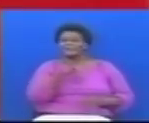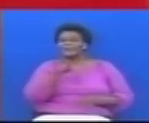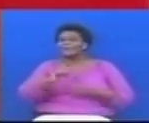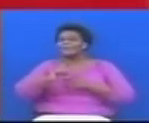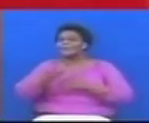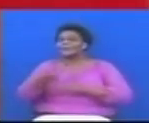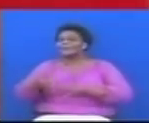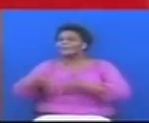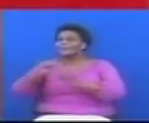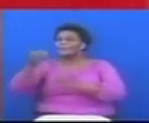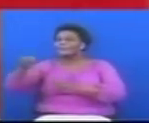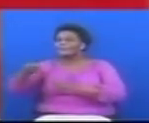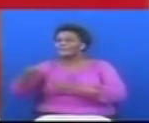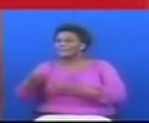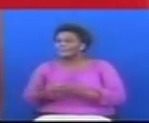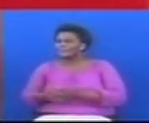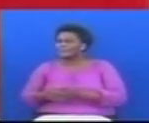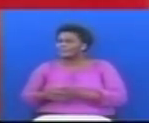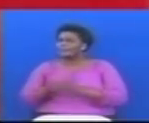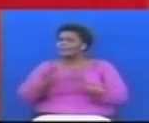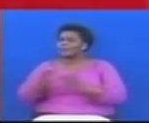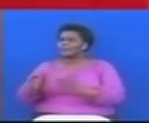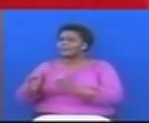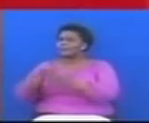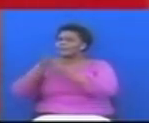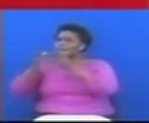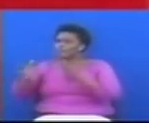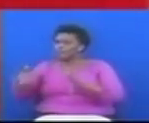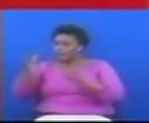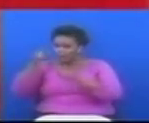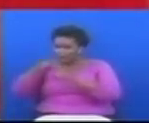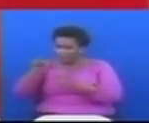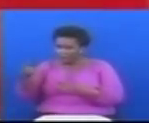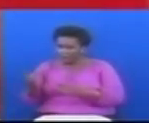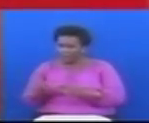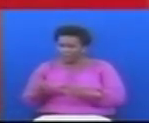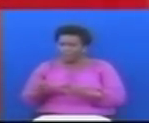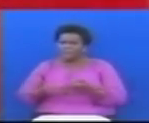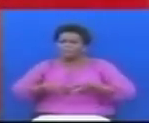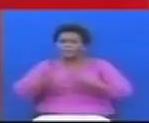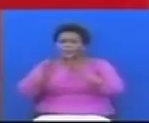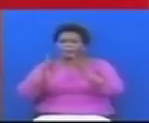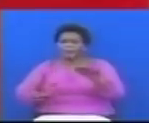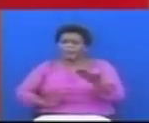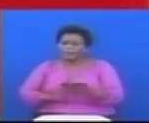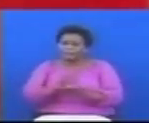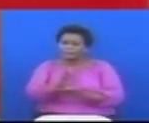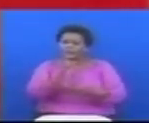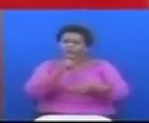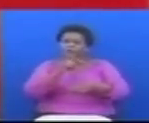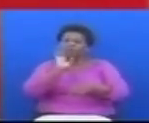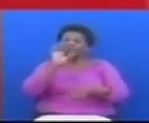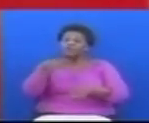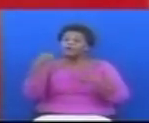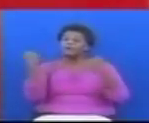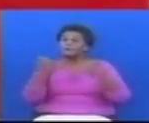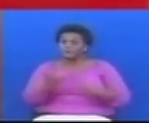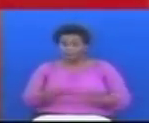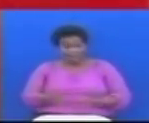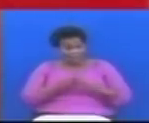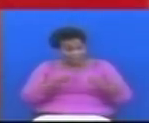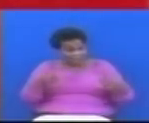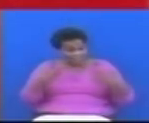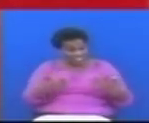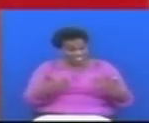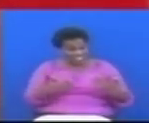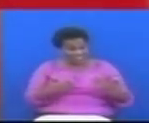hiyo barabara ili iweze kupitika katika kipindi chote cha mwaka. Sasa hivi tunavyoongea, ile barabara haipitiki kabisa